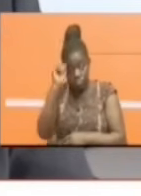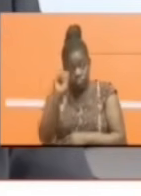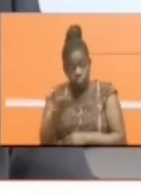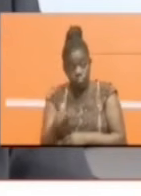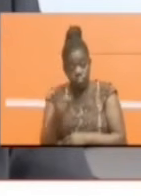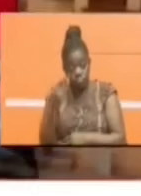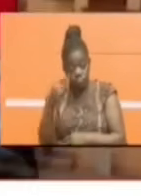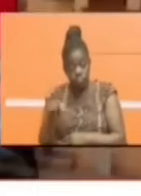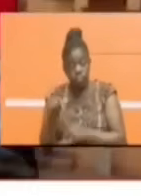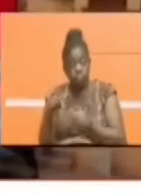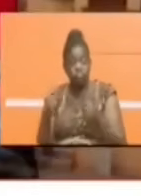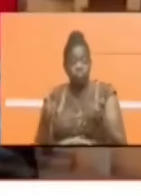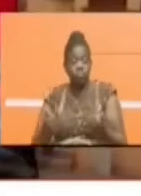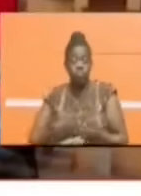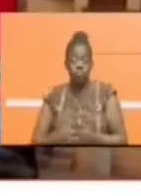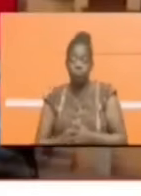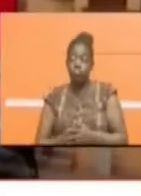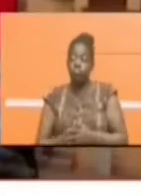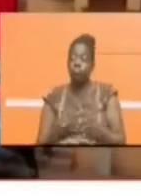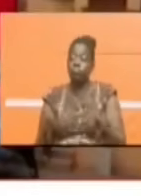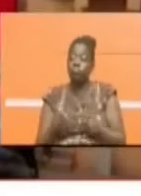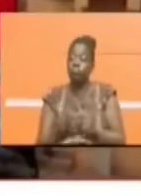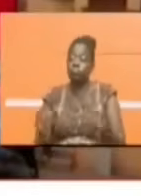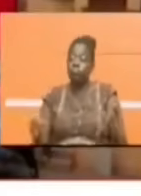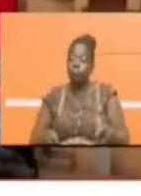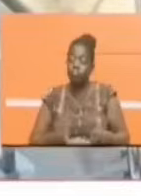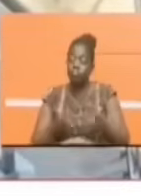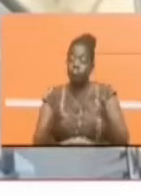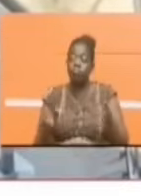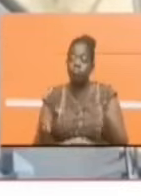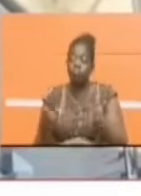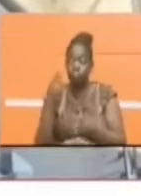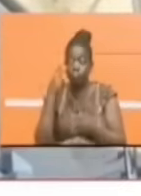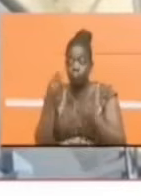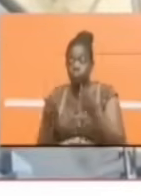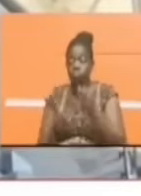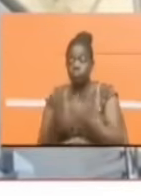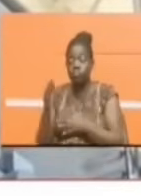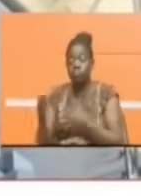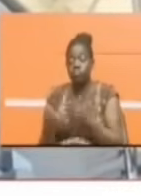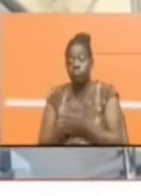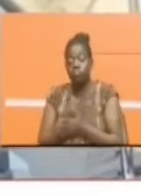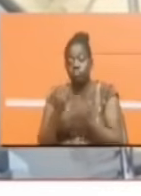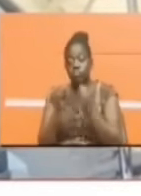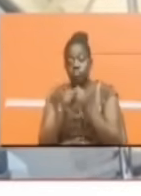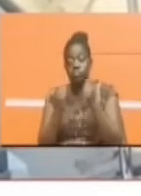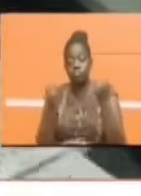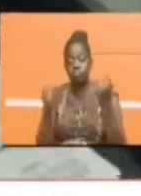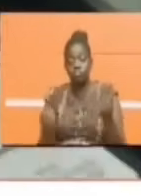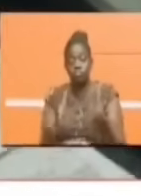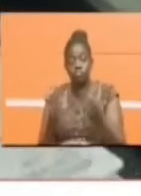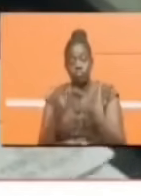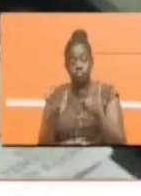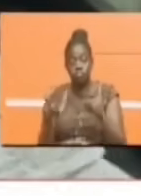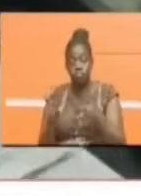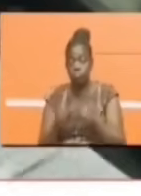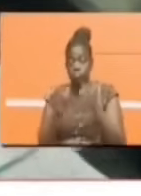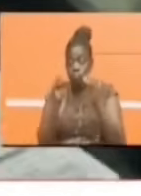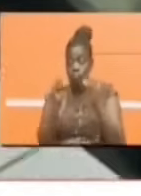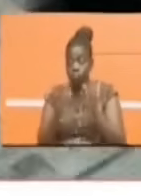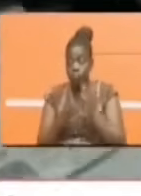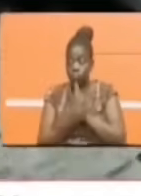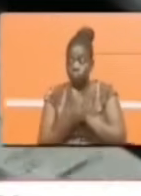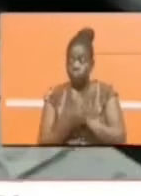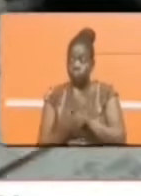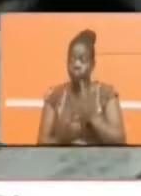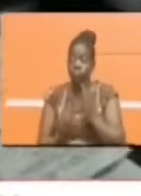abasobola okuyita obulungi. Mu bufu buno kampuni ya Vision Group ng'eyita mu lupapula lwa New Vision esoosootodde omuko abasomesa abakugu